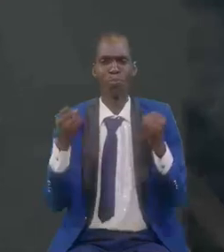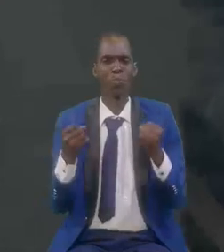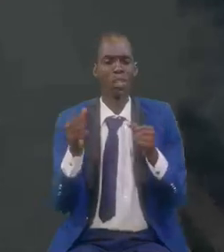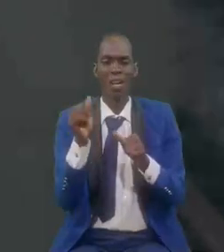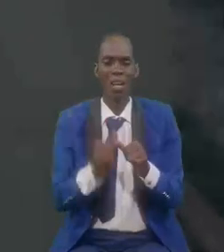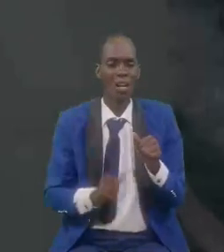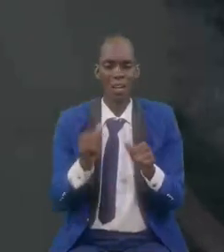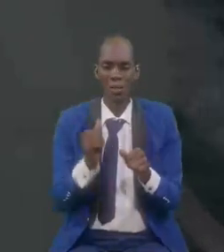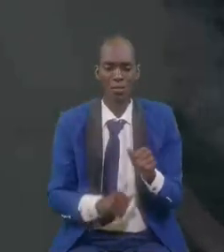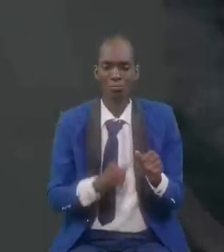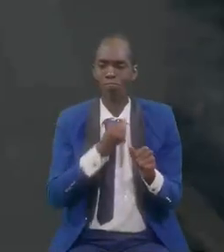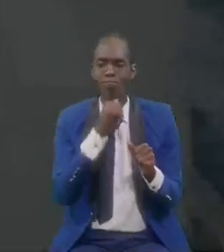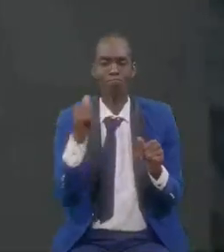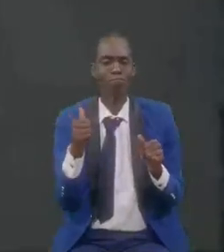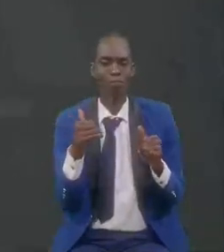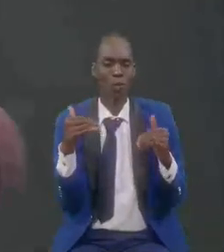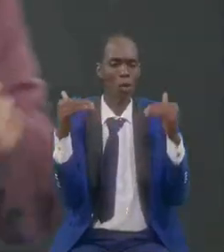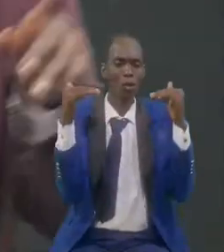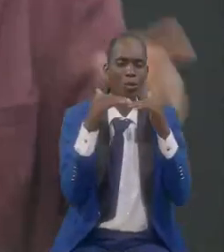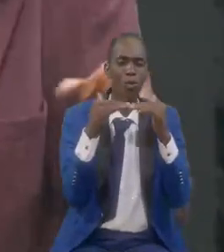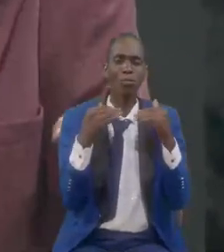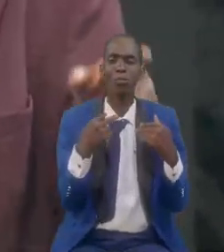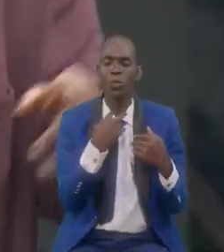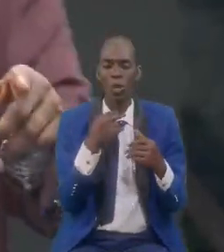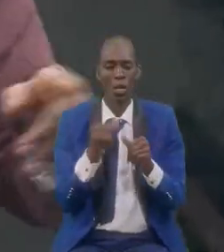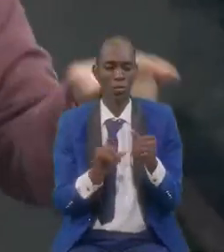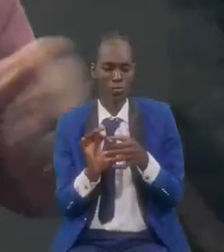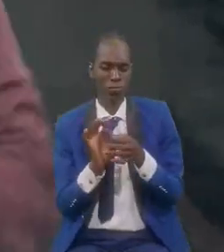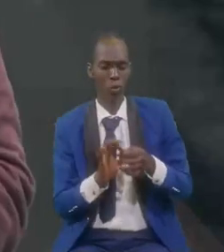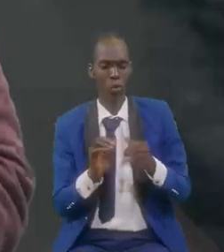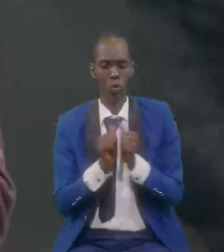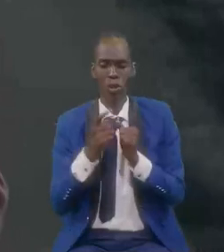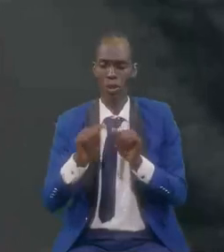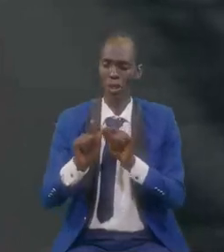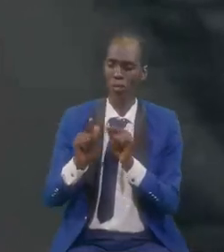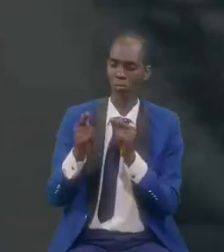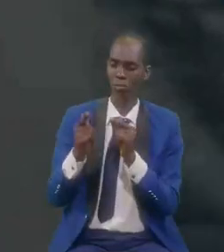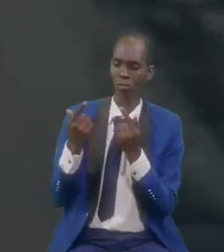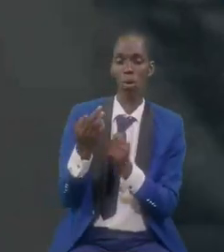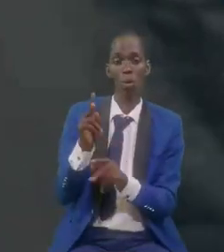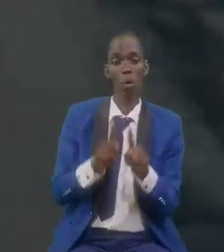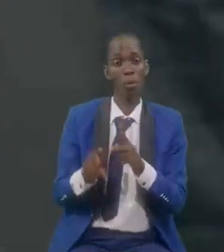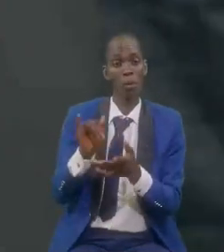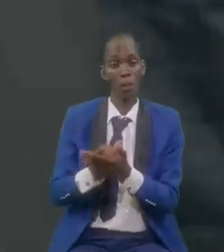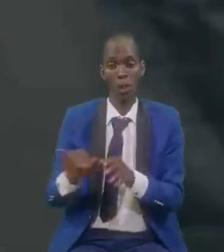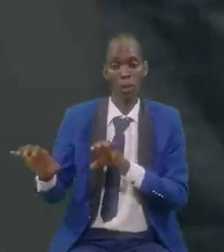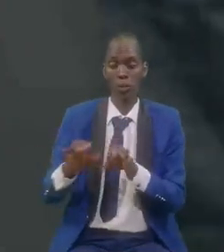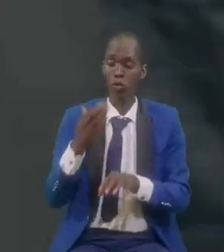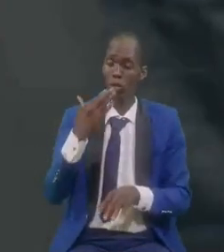toutes choses de joug étranger, toute connexion avec le gang des gens qui pratiquent le